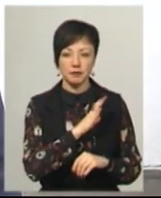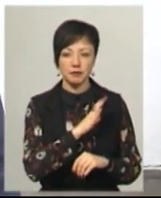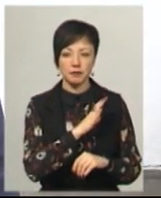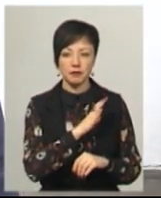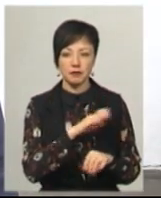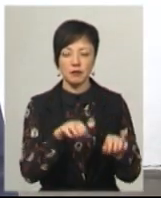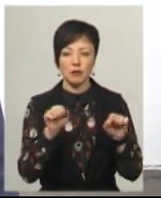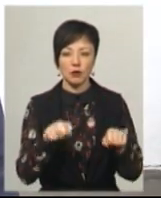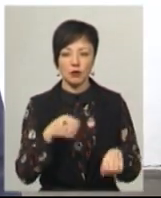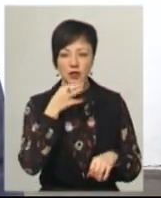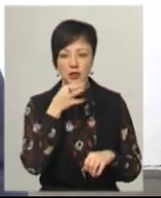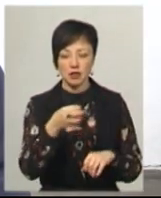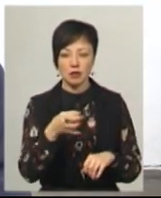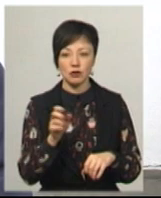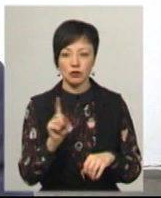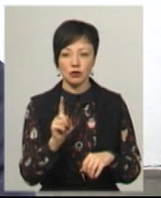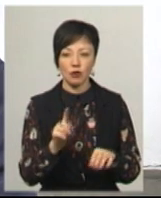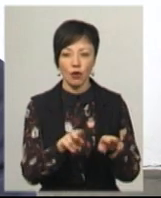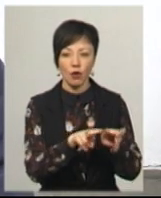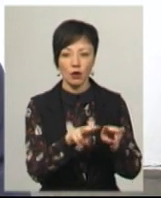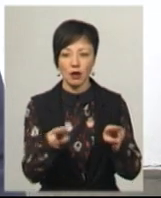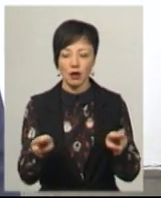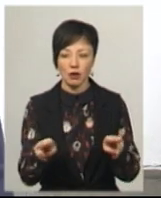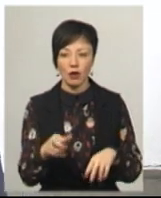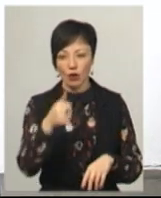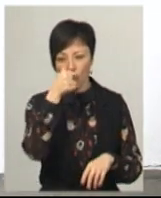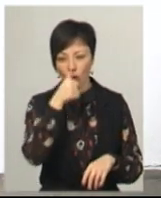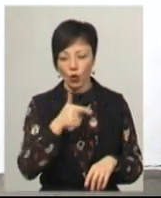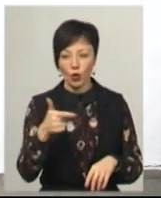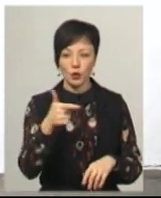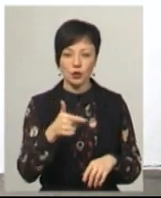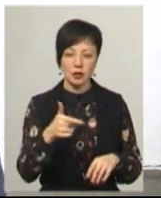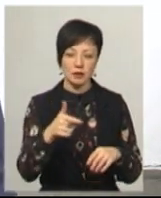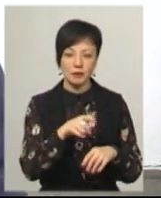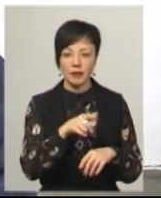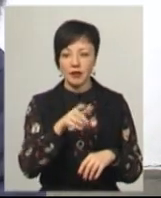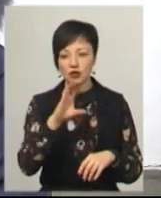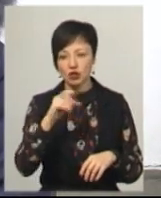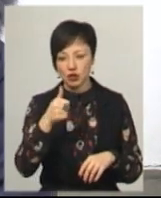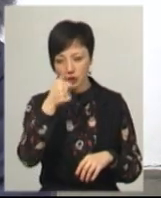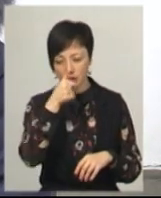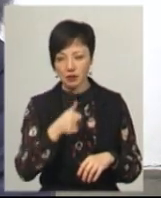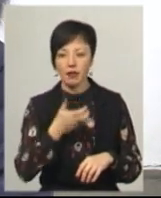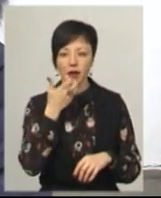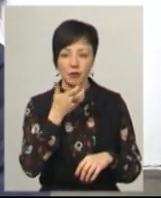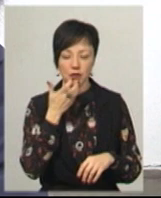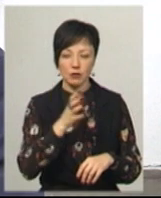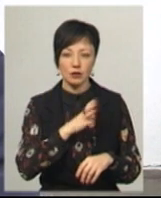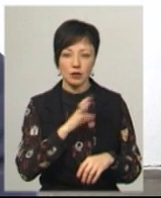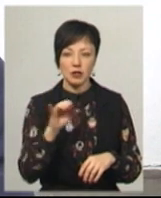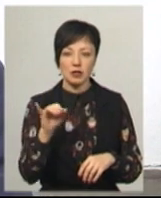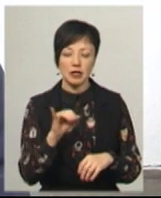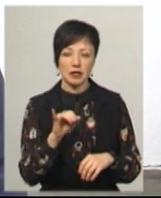можна сказати, що однаково, що в грудні, що в січні, навіть в січні було тепліше.